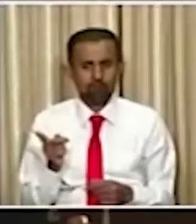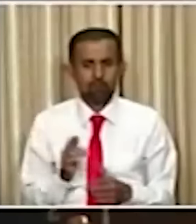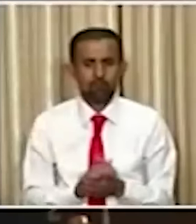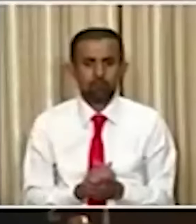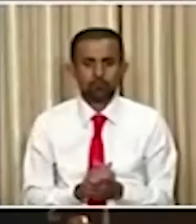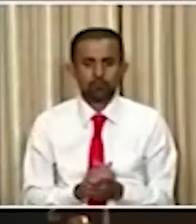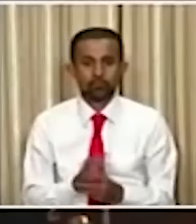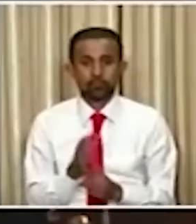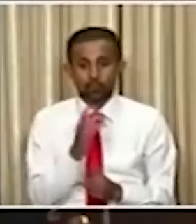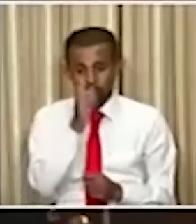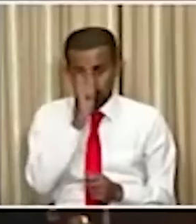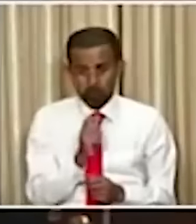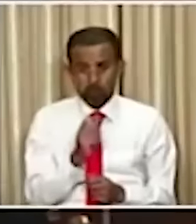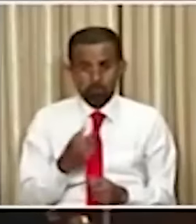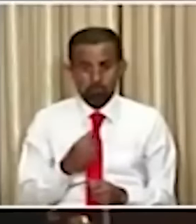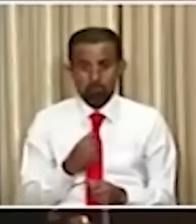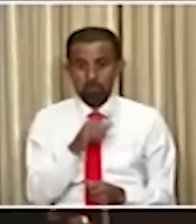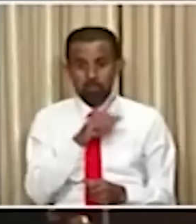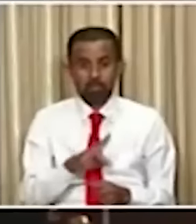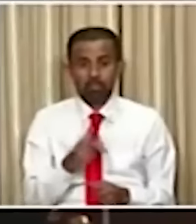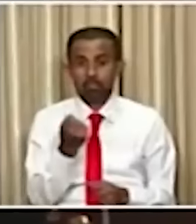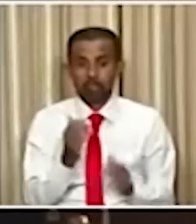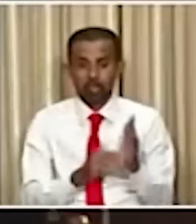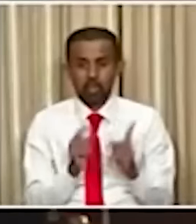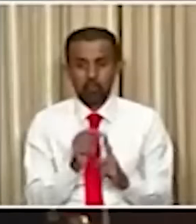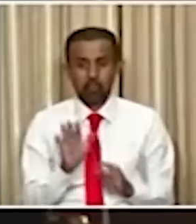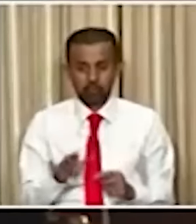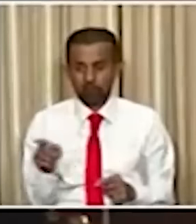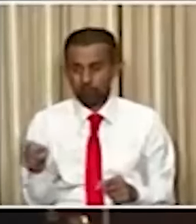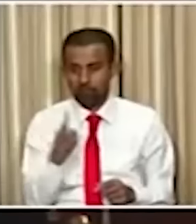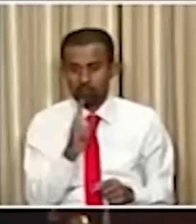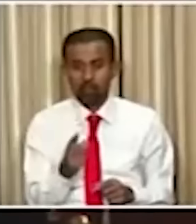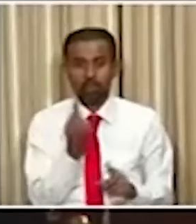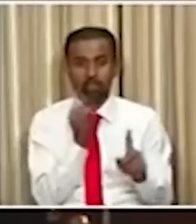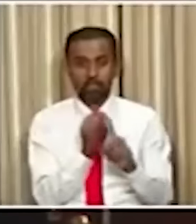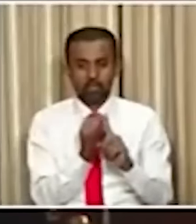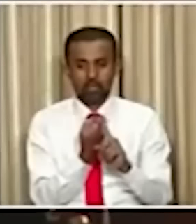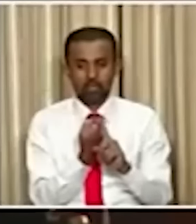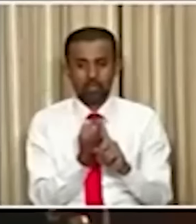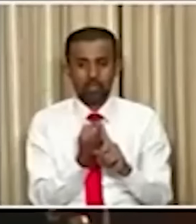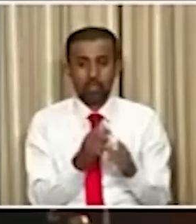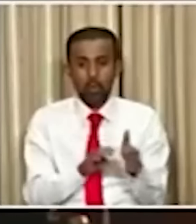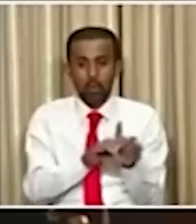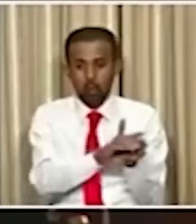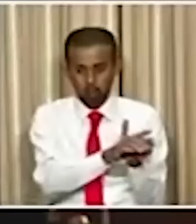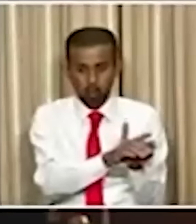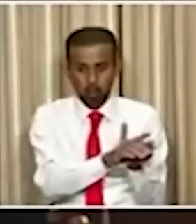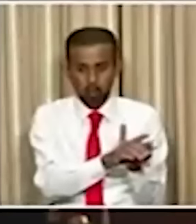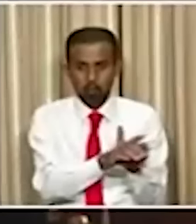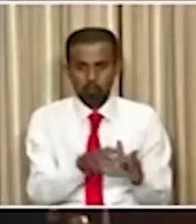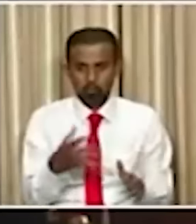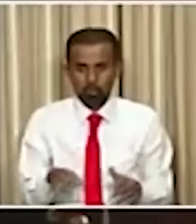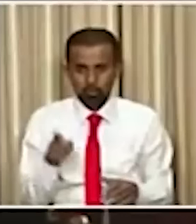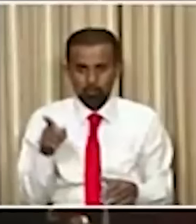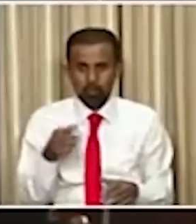ගරු සභාපතිතුමනි මම මේ නියෝජ්‍ය මුදල් ලැබෙතිමත් ඉන්න වෙලාව කියනවා මහනුවරටත් කැසිනෝ ගේන්න කටයුතු කරලා තිබෙනවා කියලා